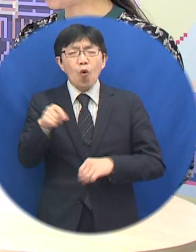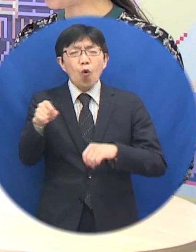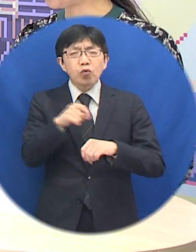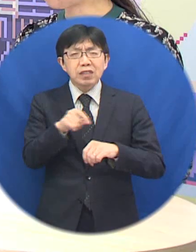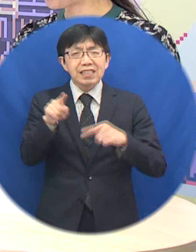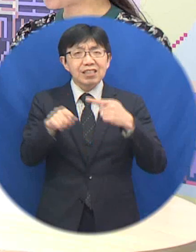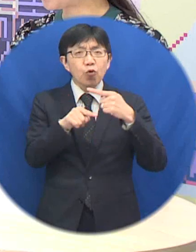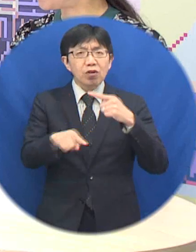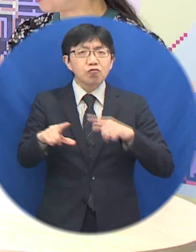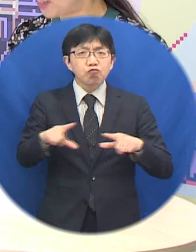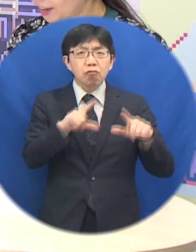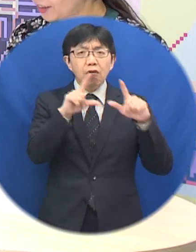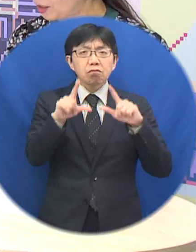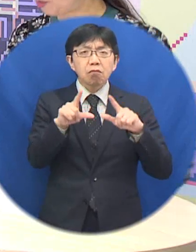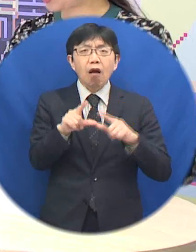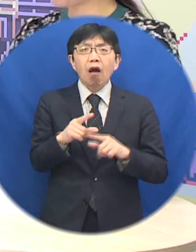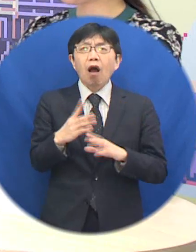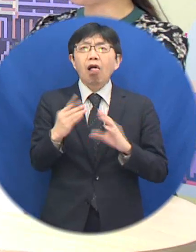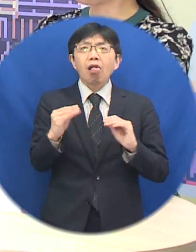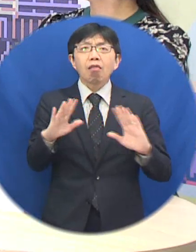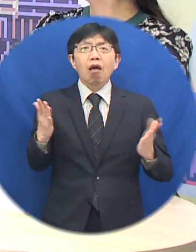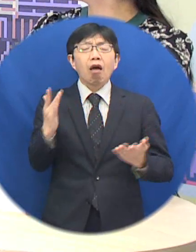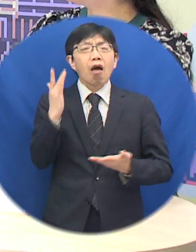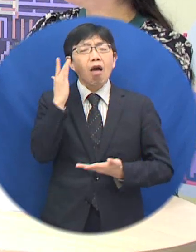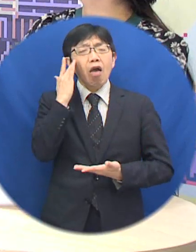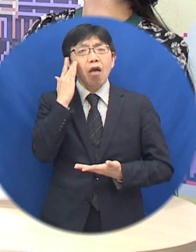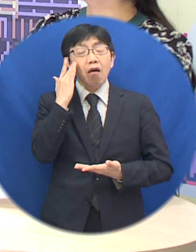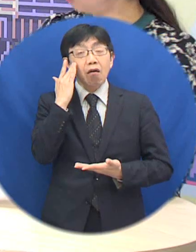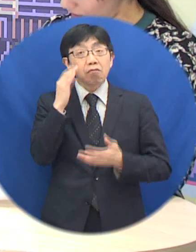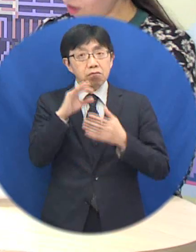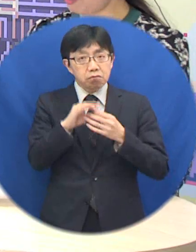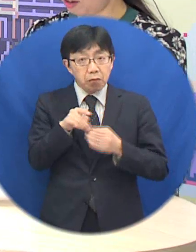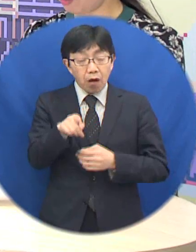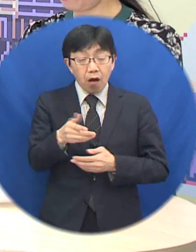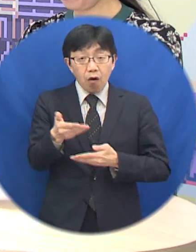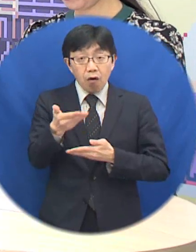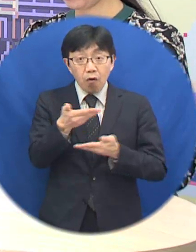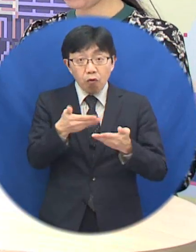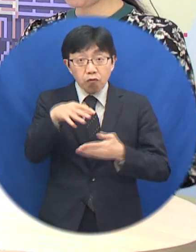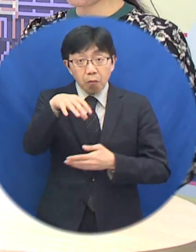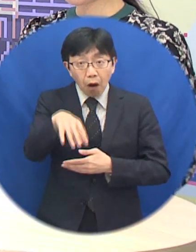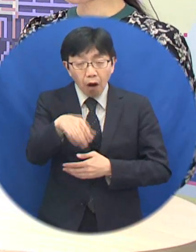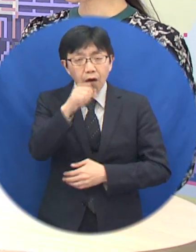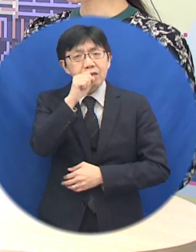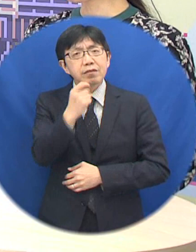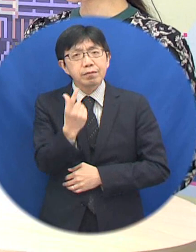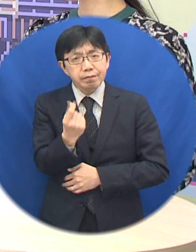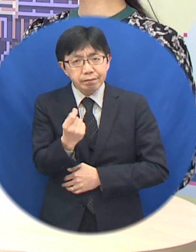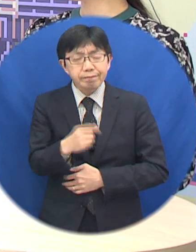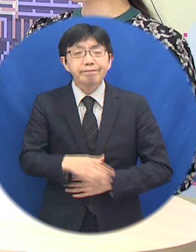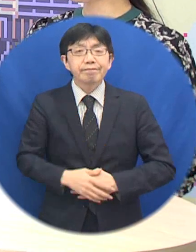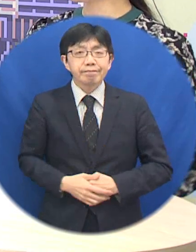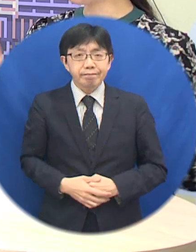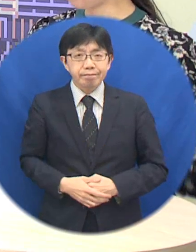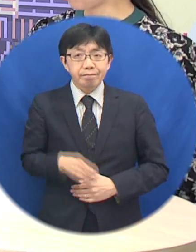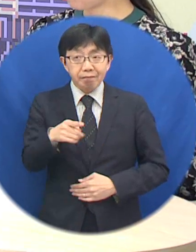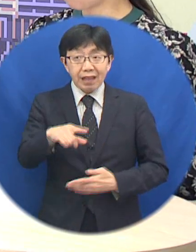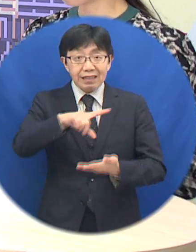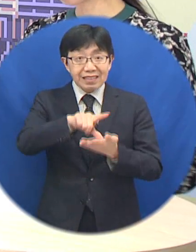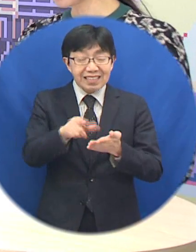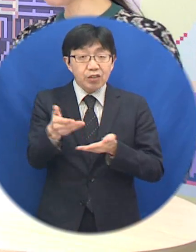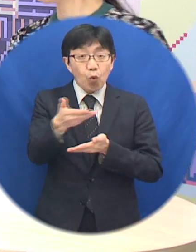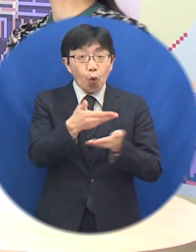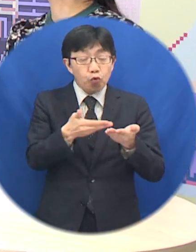しだとなかなかお話し相手がいなかったりとかしますからこういった場はいいですよね。 はい、 さあこういったこの地域交流の